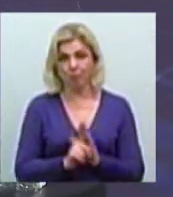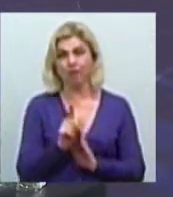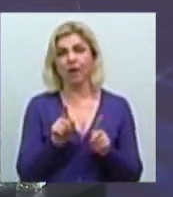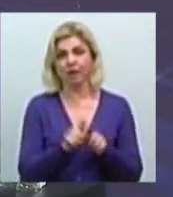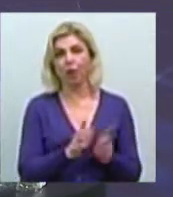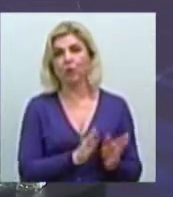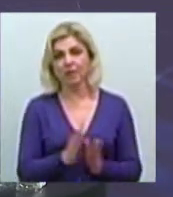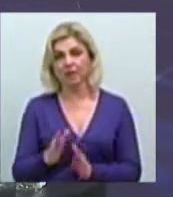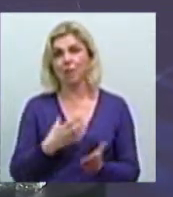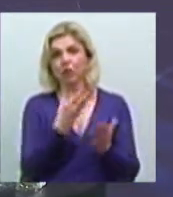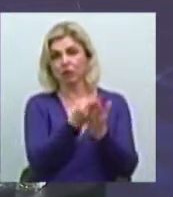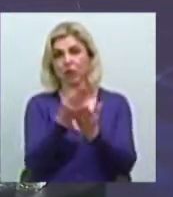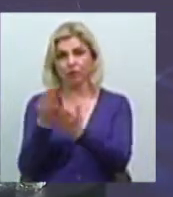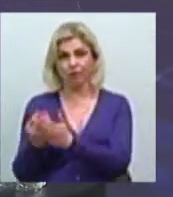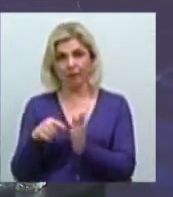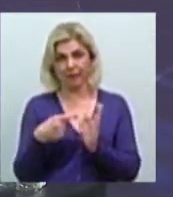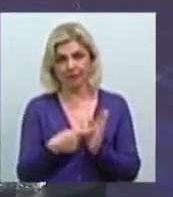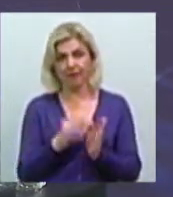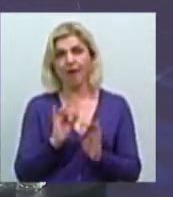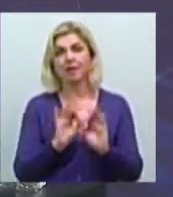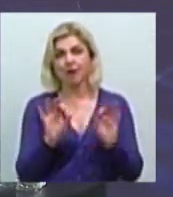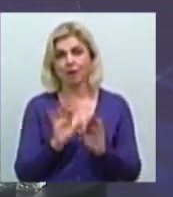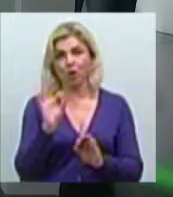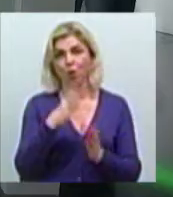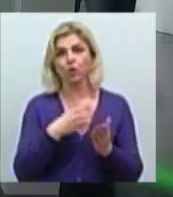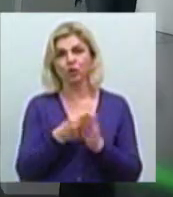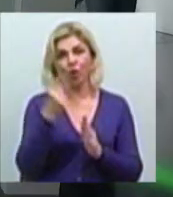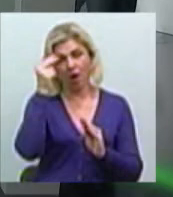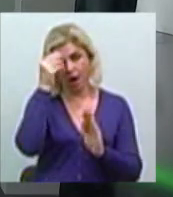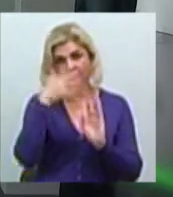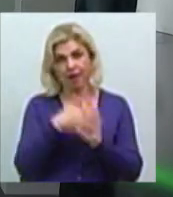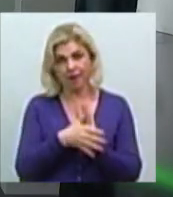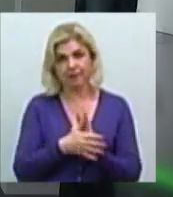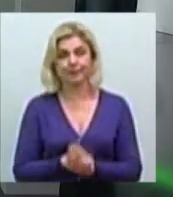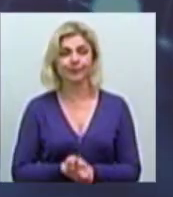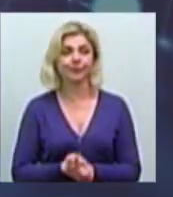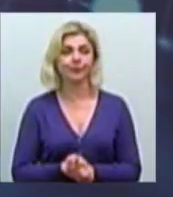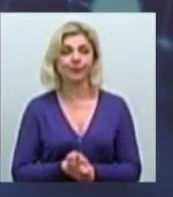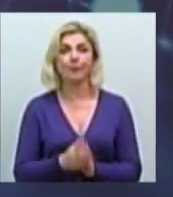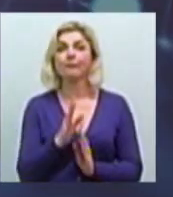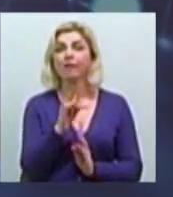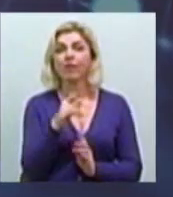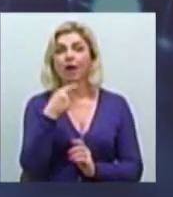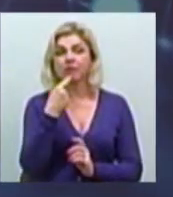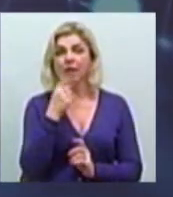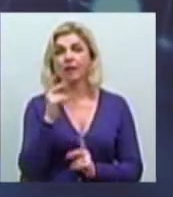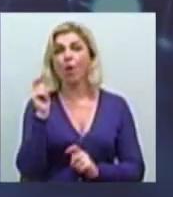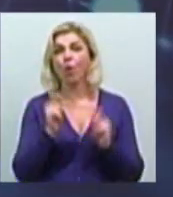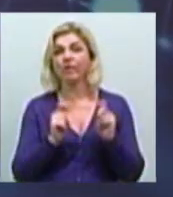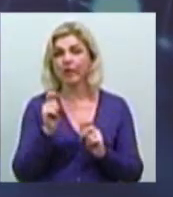своїх містах і розповіли про наш оцей аналіз. Я зрозуміла. Андрій, ви казали на прес-конференції про те,